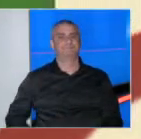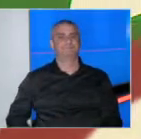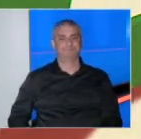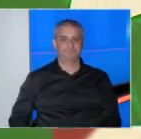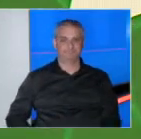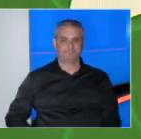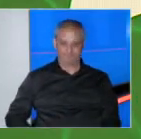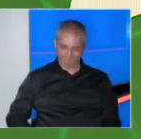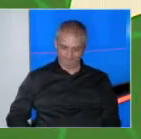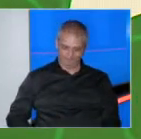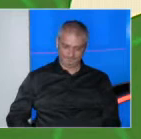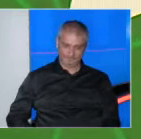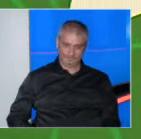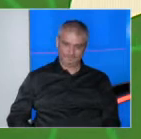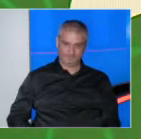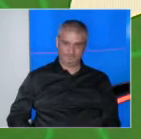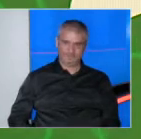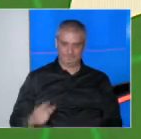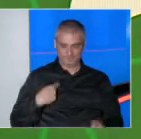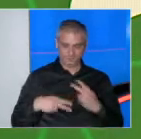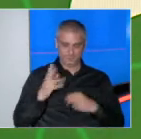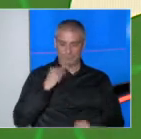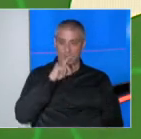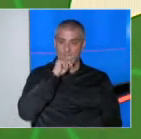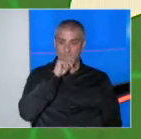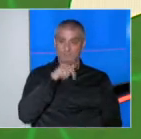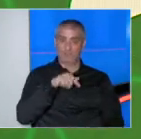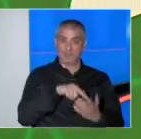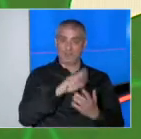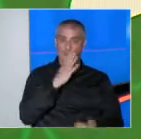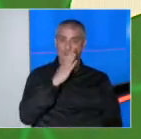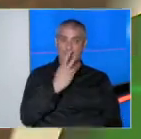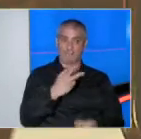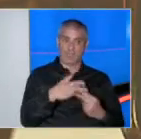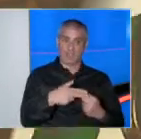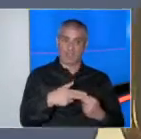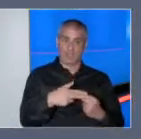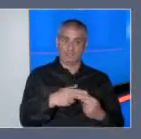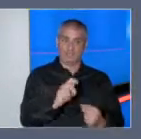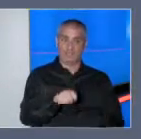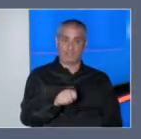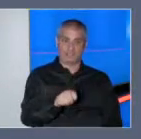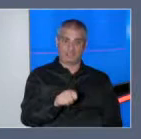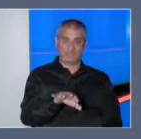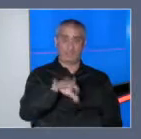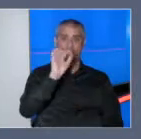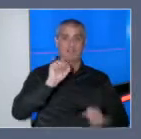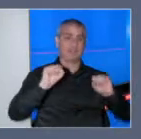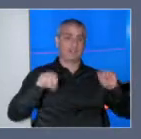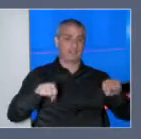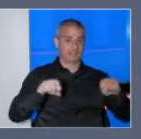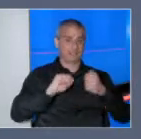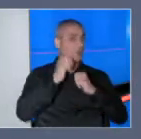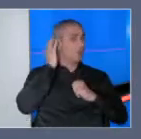טוב. חוזרים לעוד ציוץ, כי ביום רביעי הקרוב, הכנסת תבחר נשיא